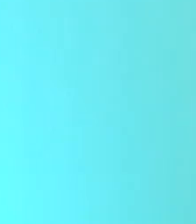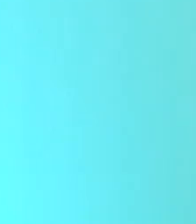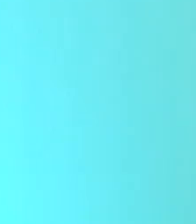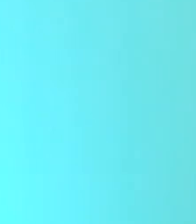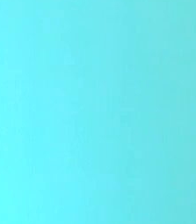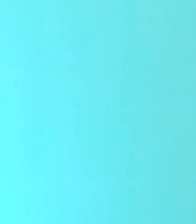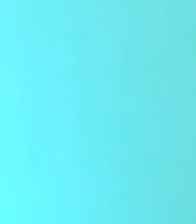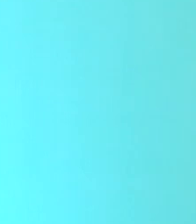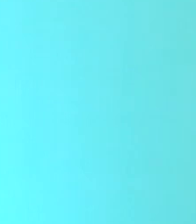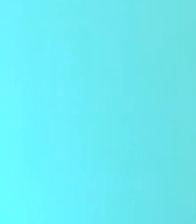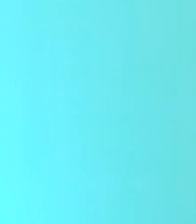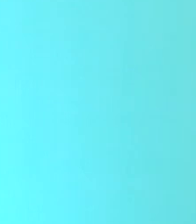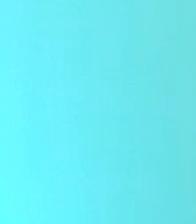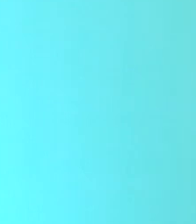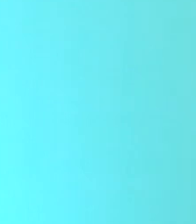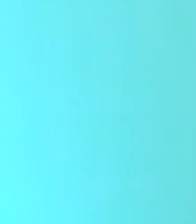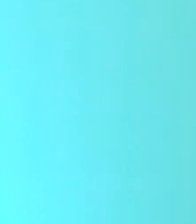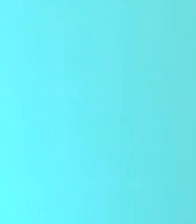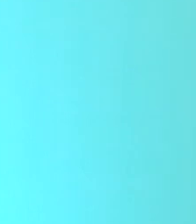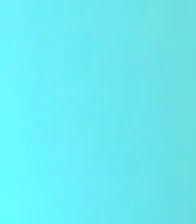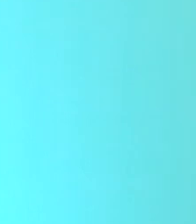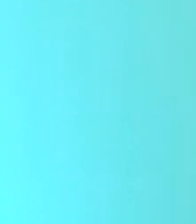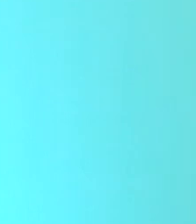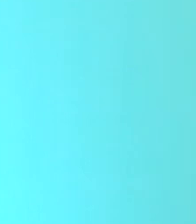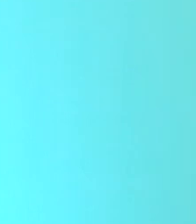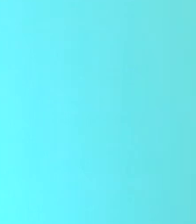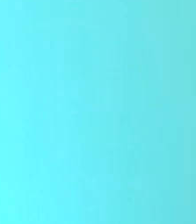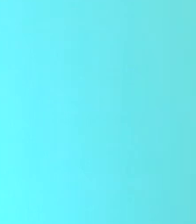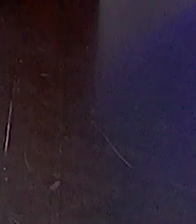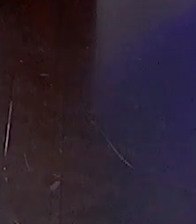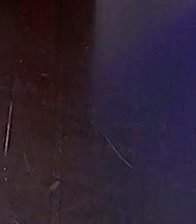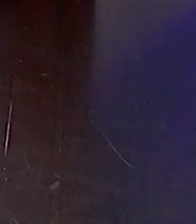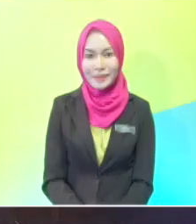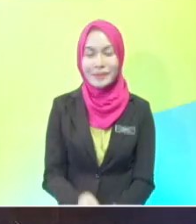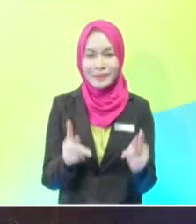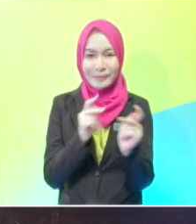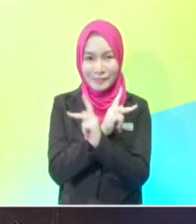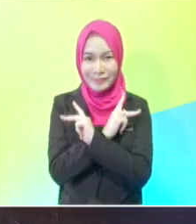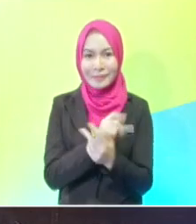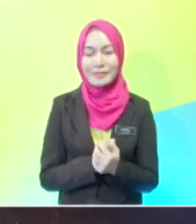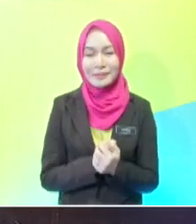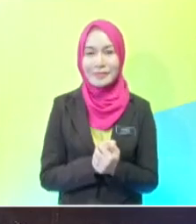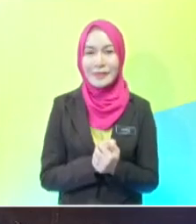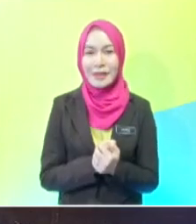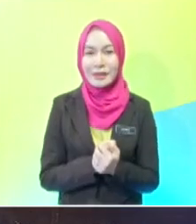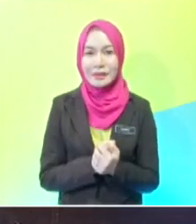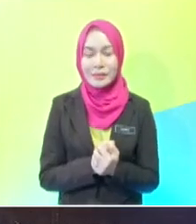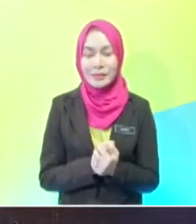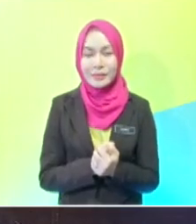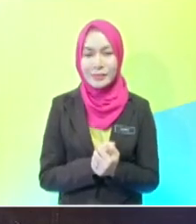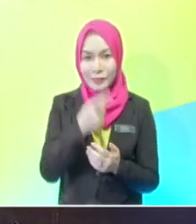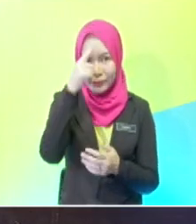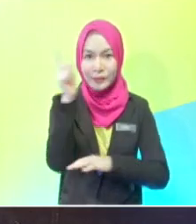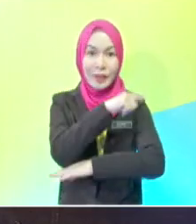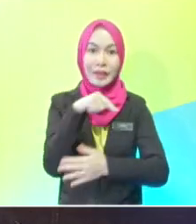18.1 Putrajaya Alhamdulillah oke Hari ini kita akan belajar dengan Cikgu bagi mata pelajaran